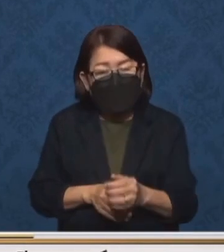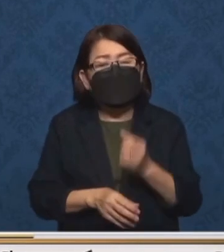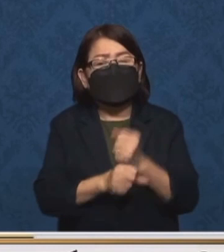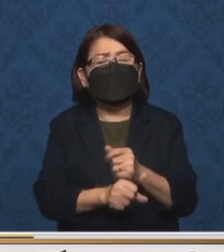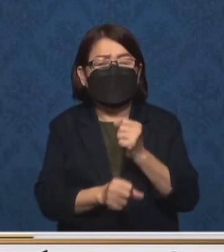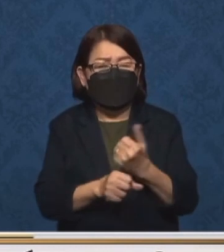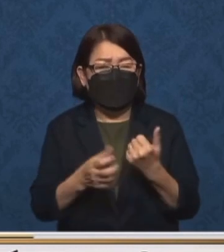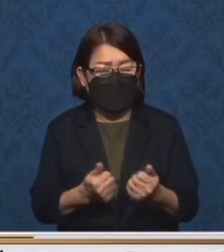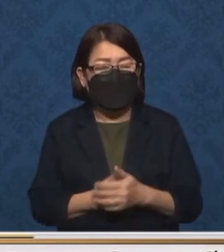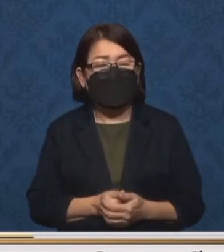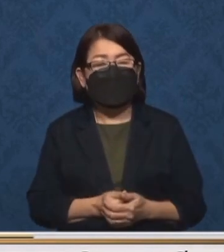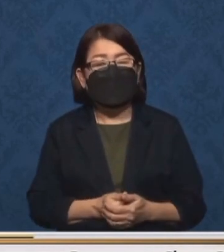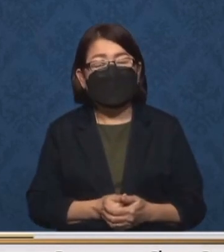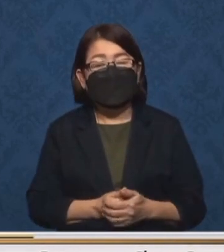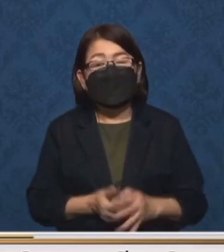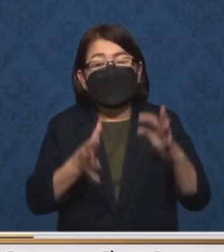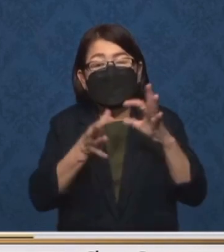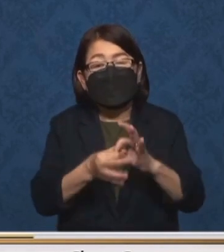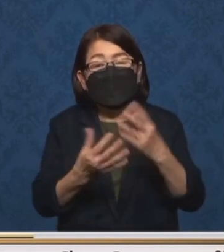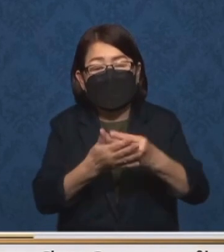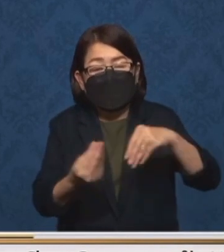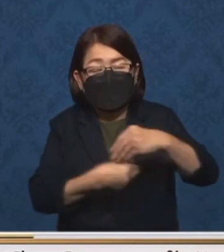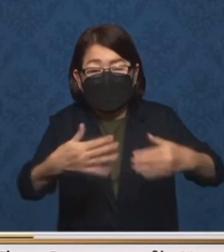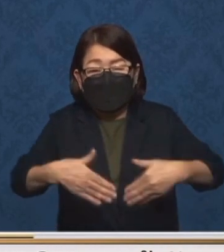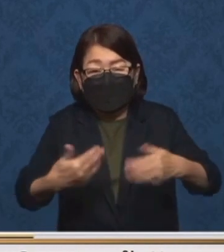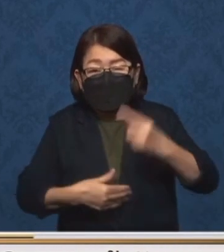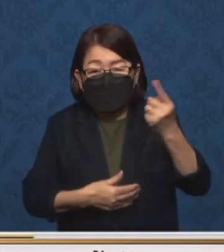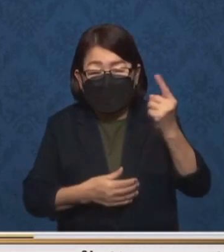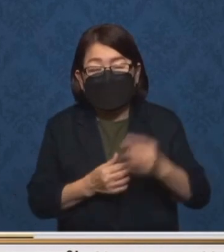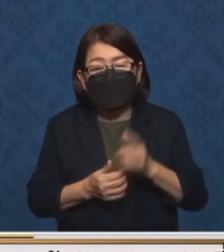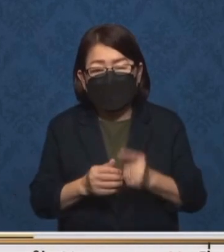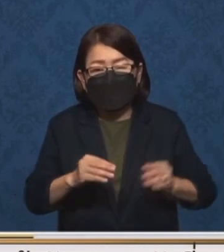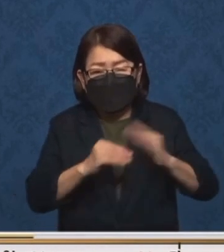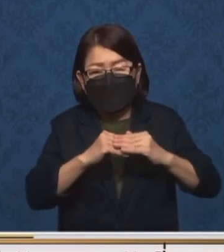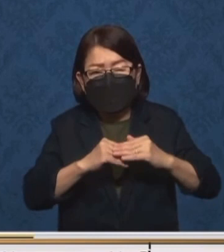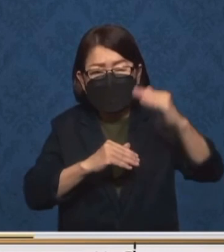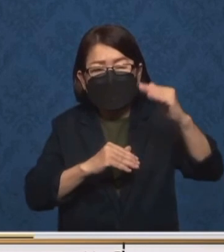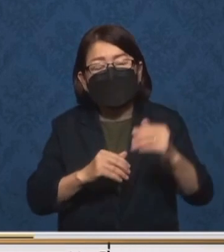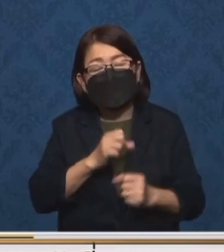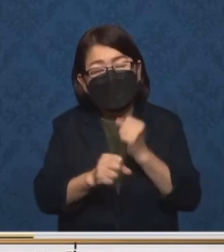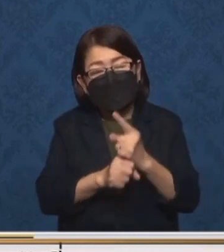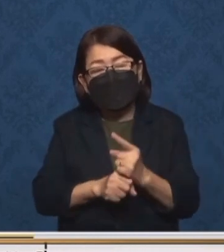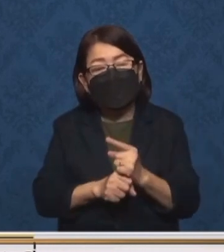อัตตาการเติบโตของรายได้จากการทองเที่ยวต้สูงหรอโต 100 ละ 3 ต่ปี